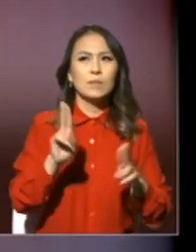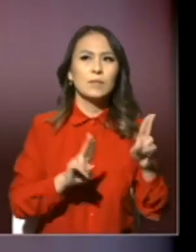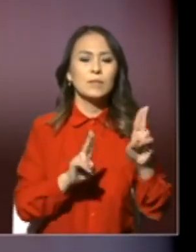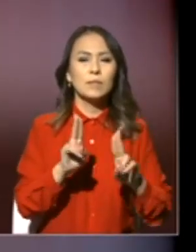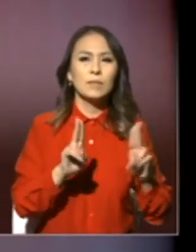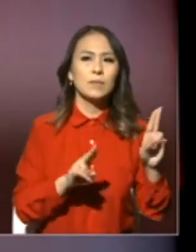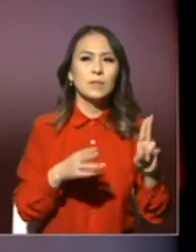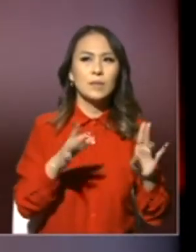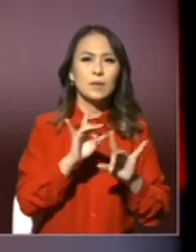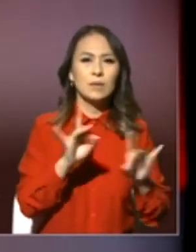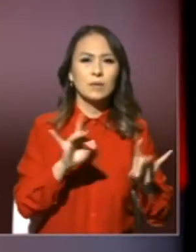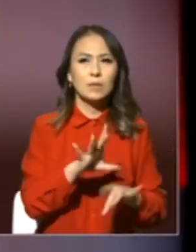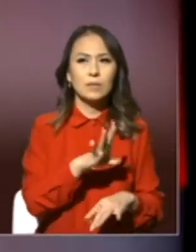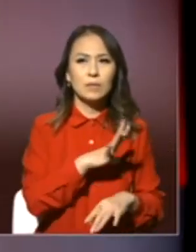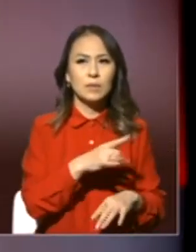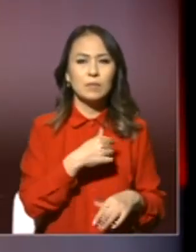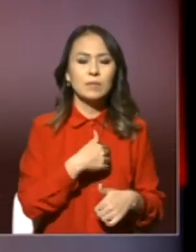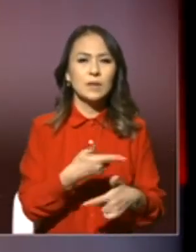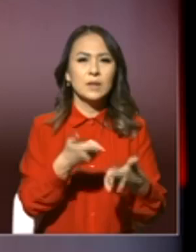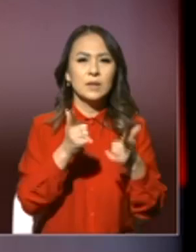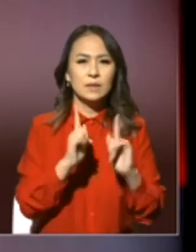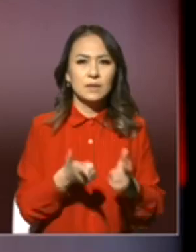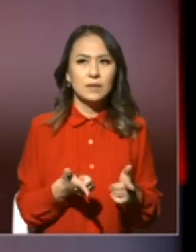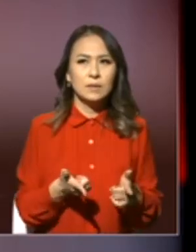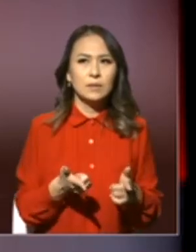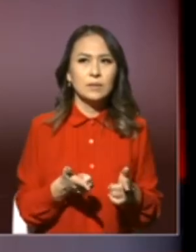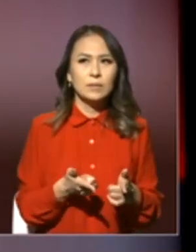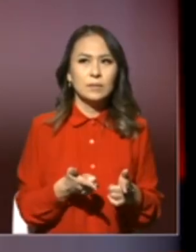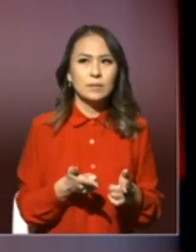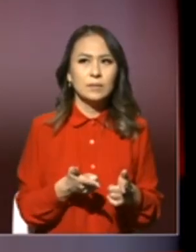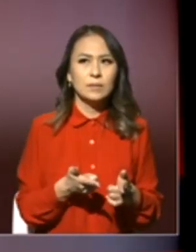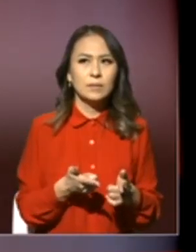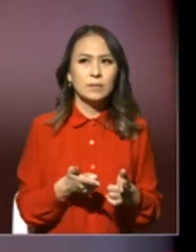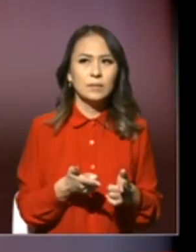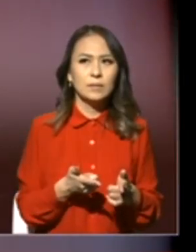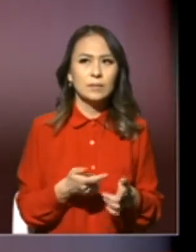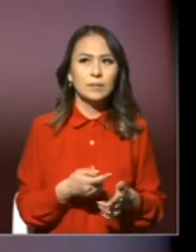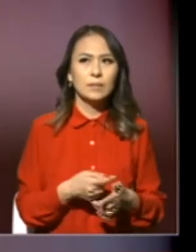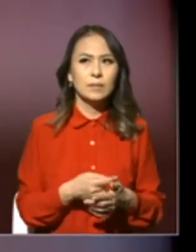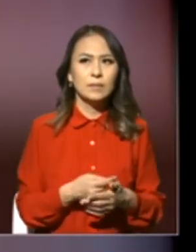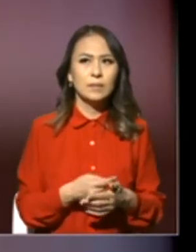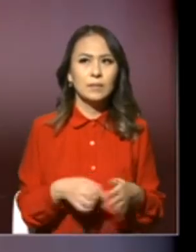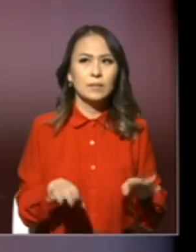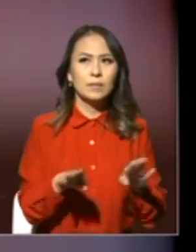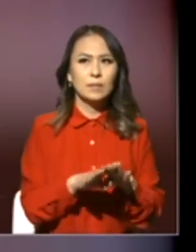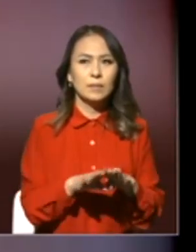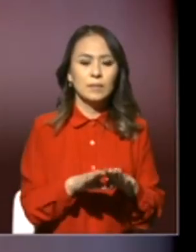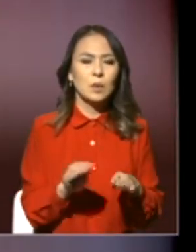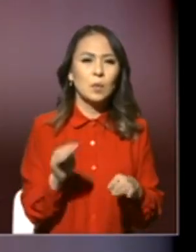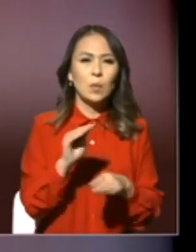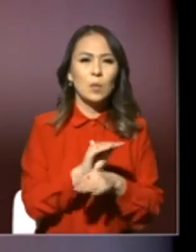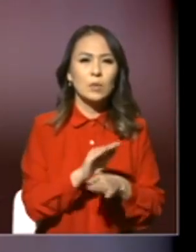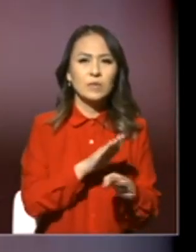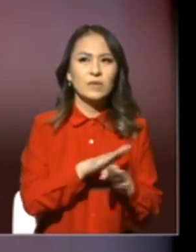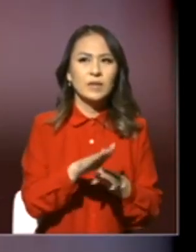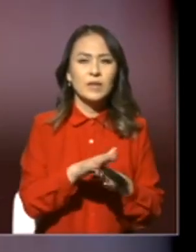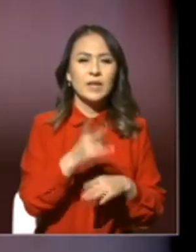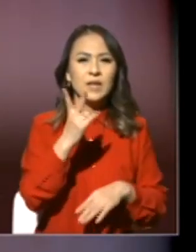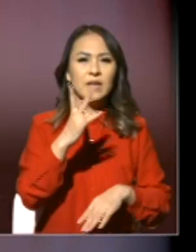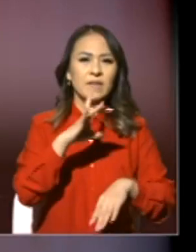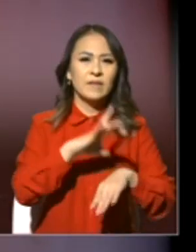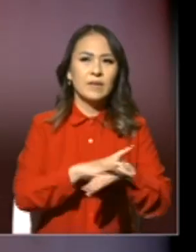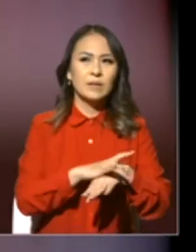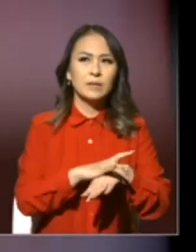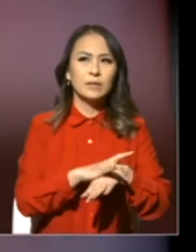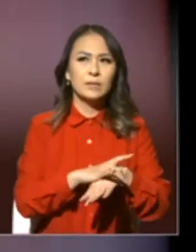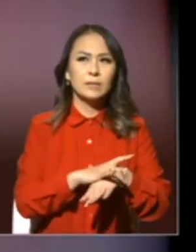деңгейде айтып өтті. Мен қосыламын тікелей. Ашық әдемі айтты, бірақ дегенмен соған қосымша бір екі фактор, екі-үш факторды